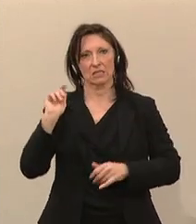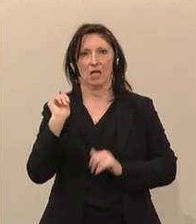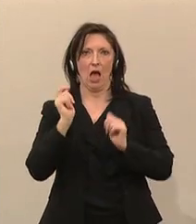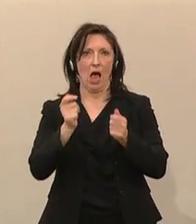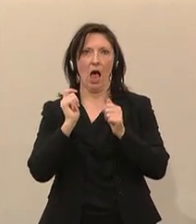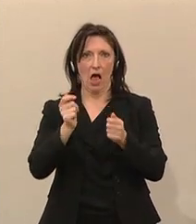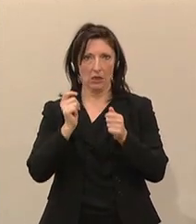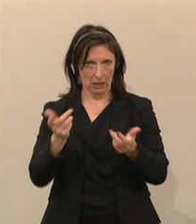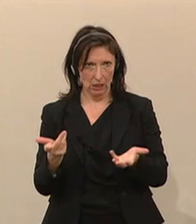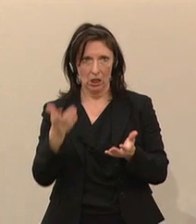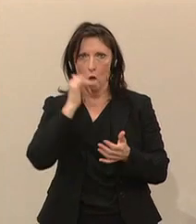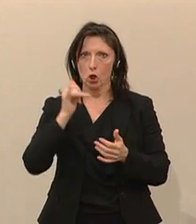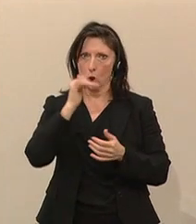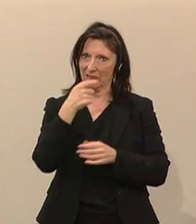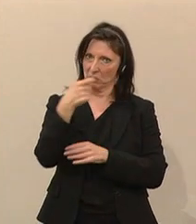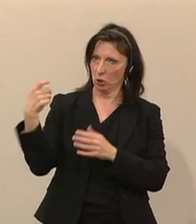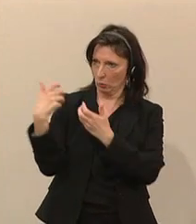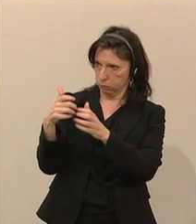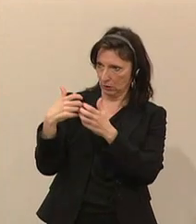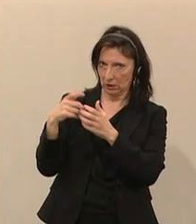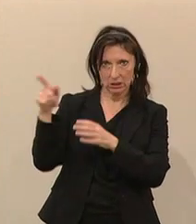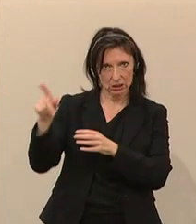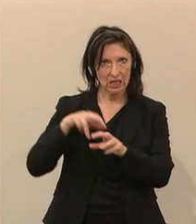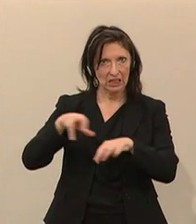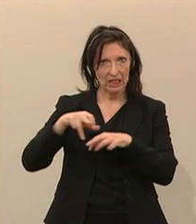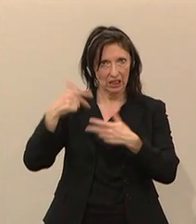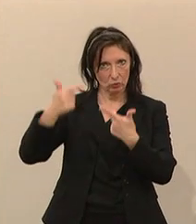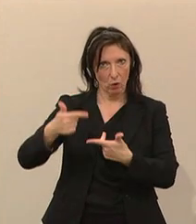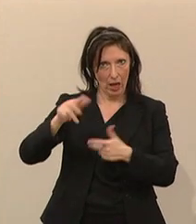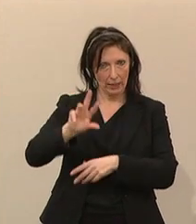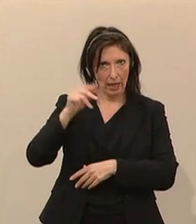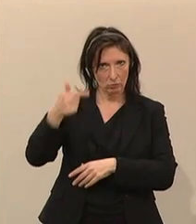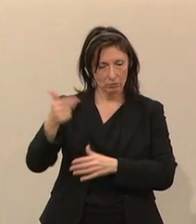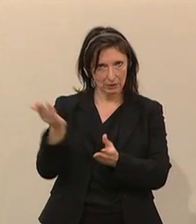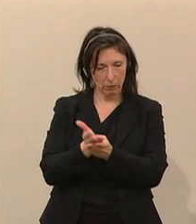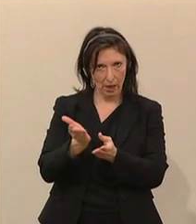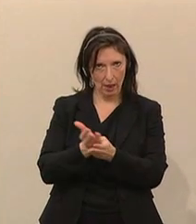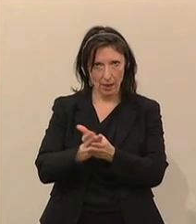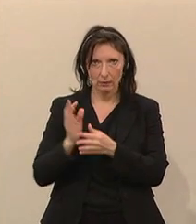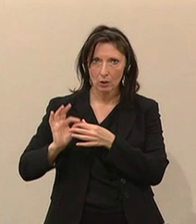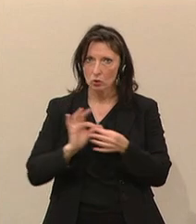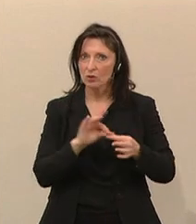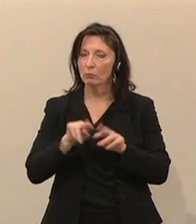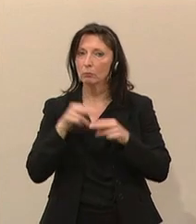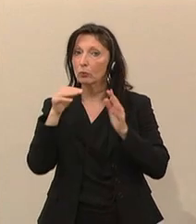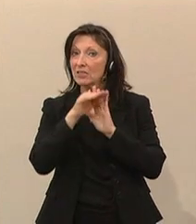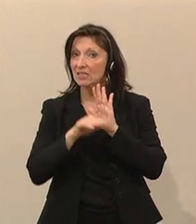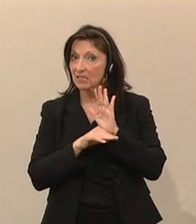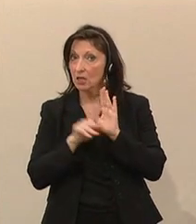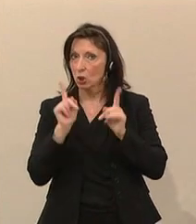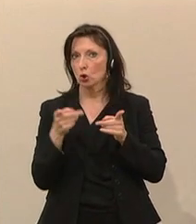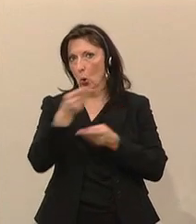zum Bericht des Tourismusausschusses über die Regierungsvorlage 23 der Beilagen betreffend ein Bundesgesetz, mit dem